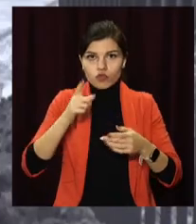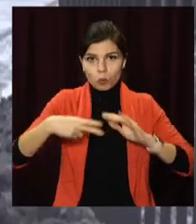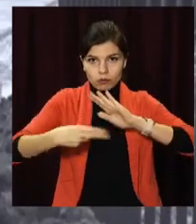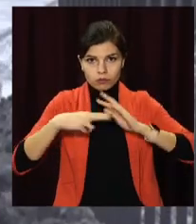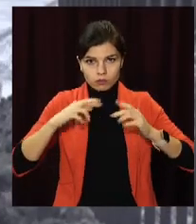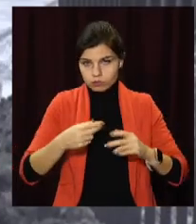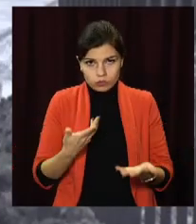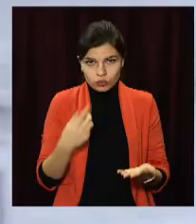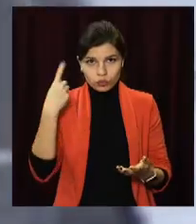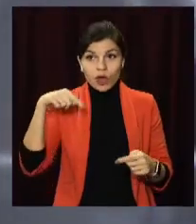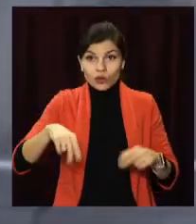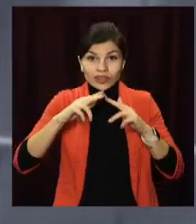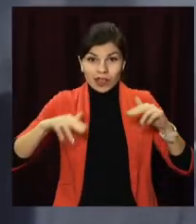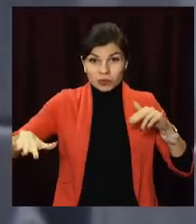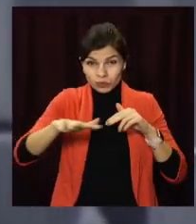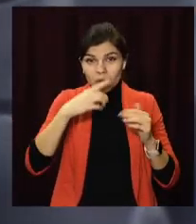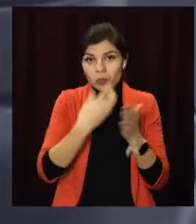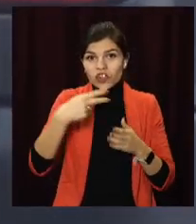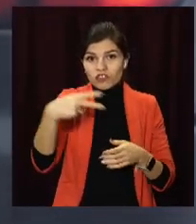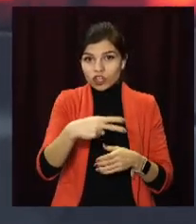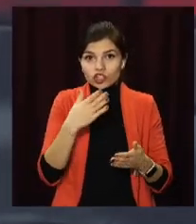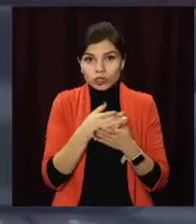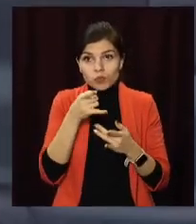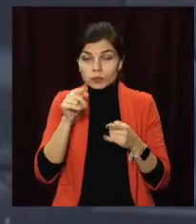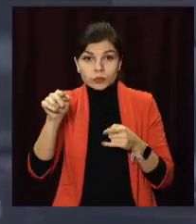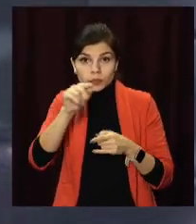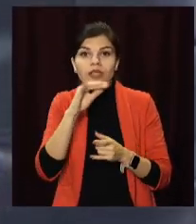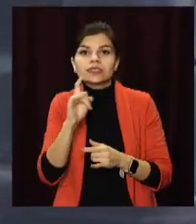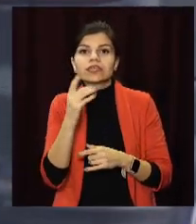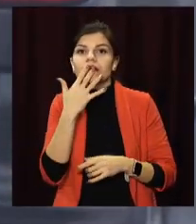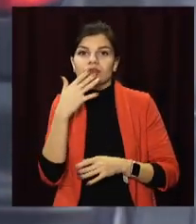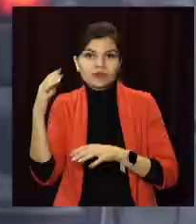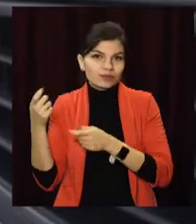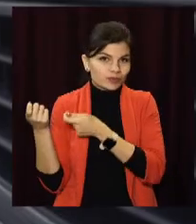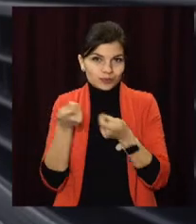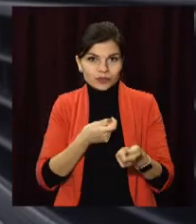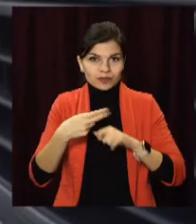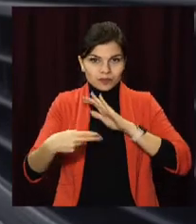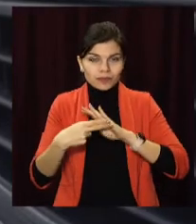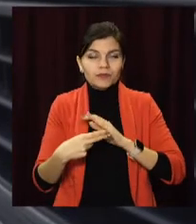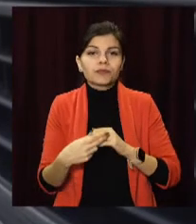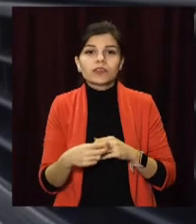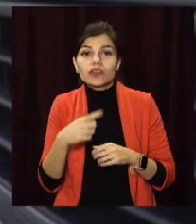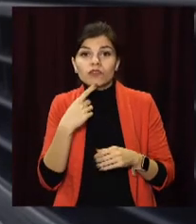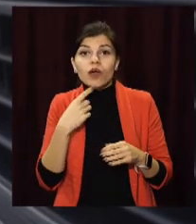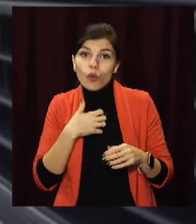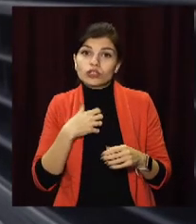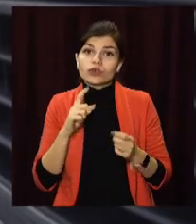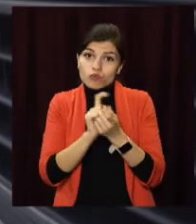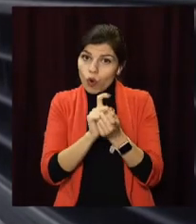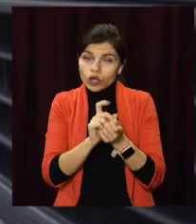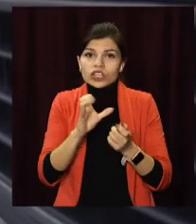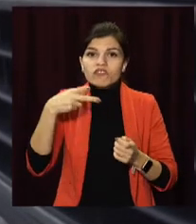приблизно 2 тисячі власників євроблях, каже керівник громадської організації «Автоєвросила». Говорить, за доступне розмитнення